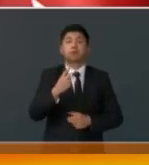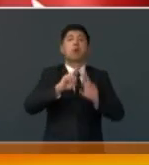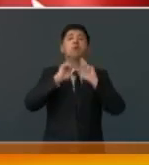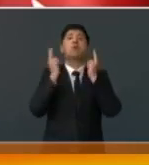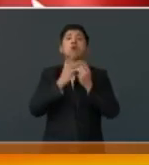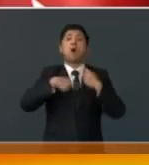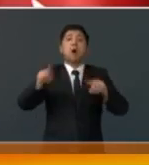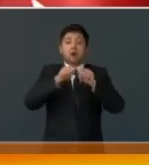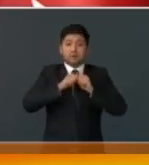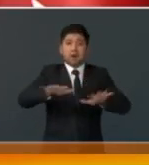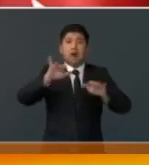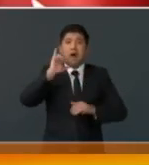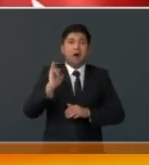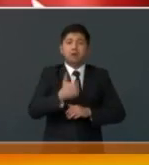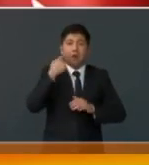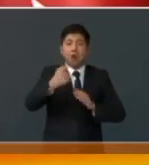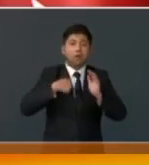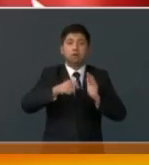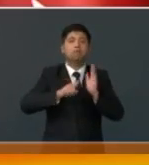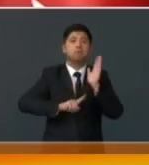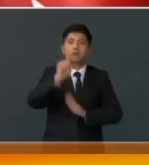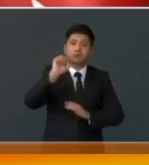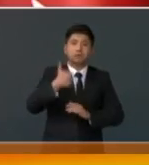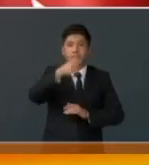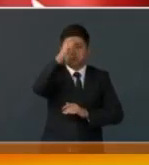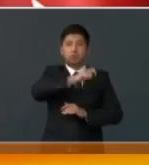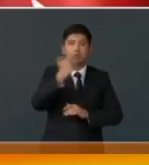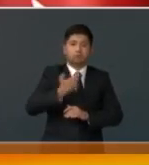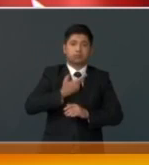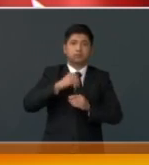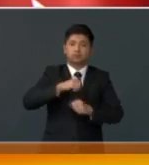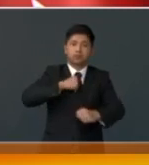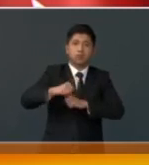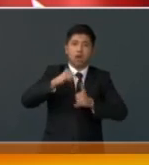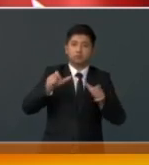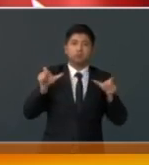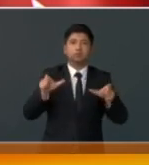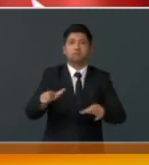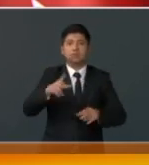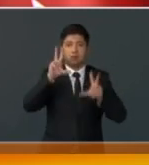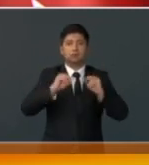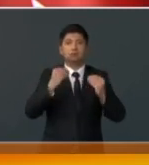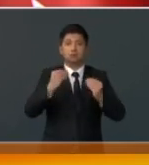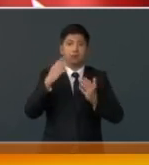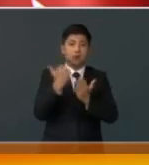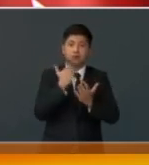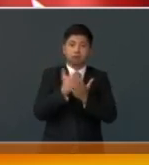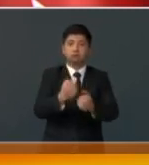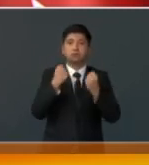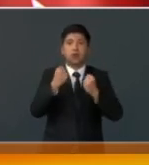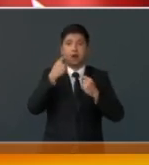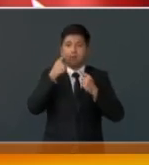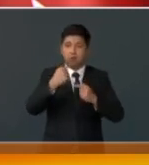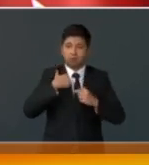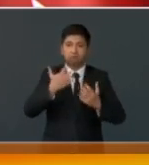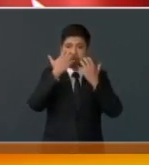dünyada salgınlara en başarılı mücadele vermiş ülkelerden biri olarak kazanımlarımızı sıkı